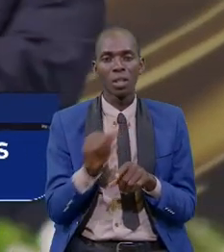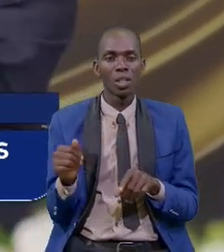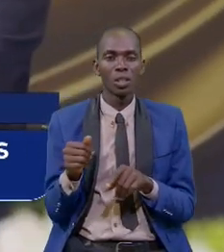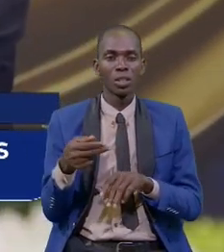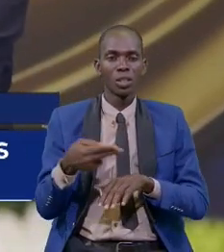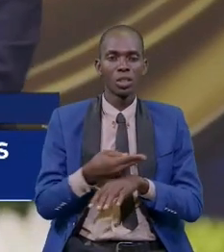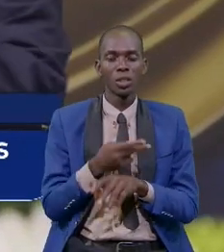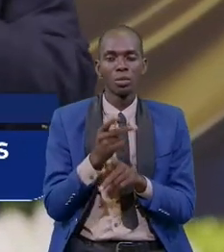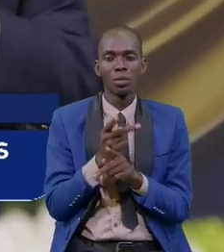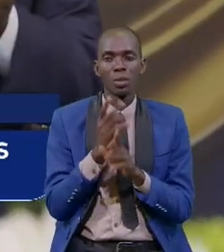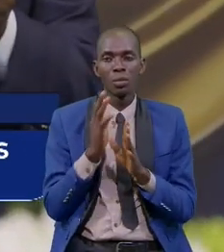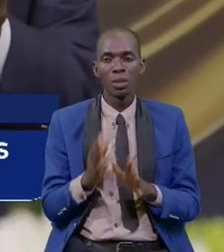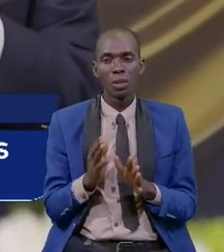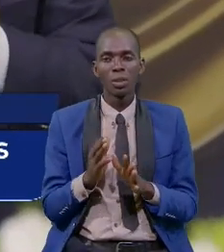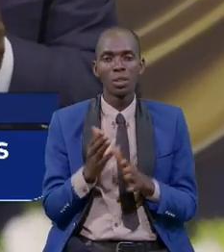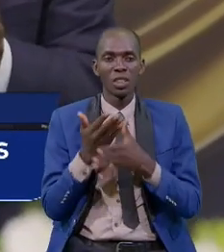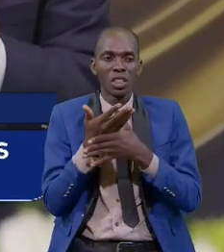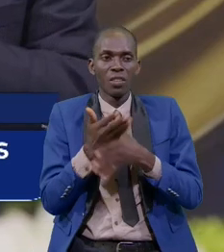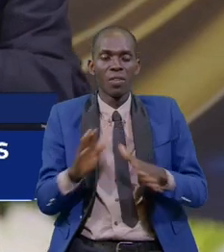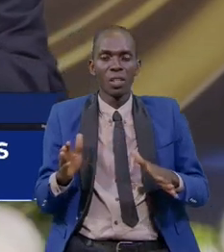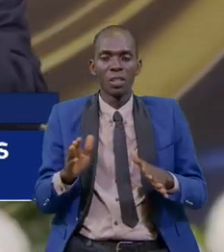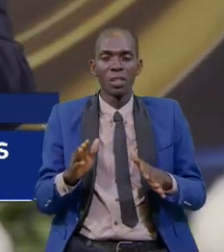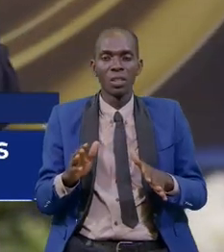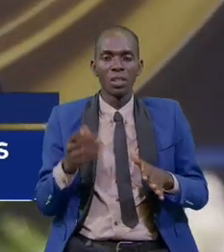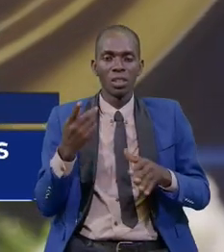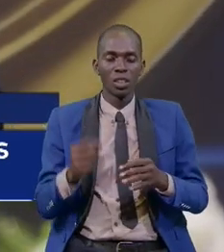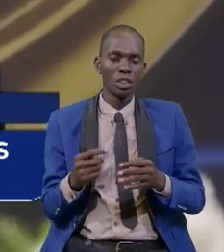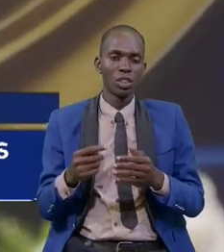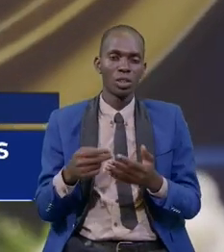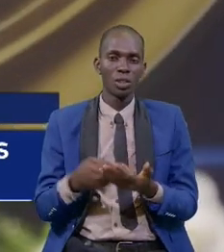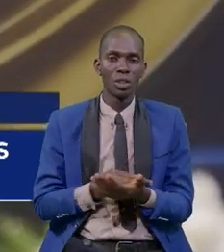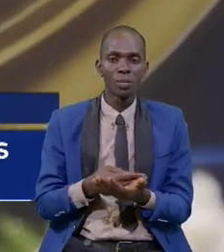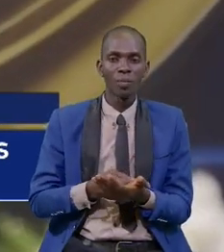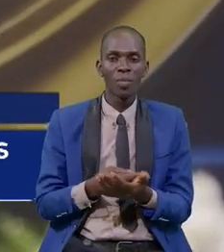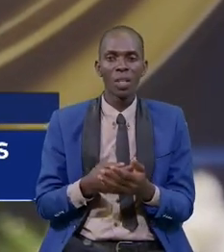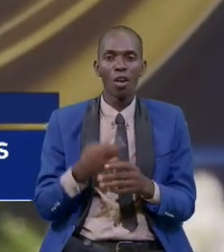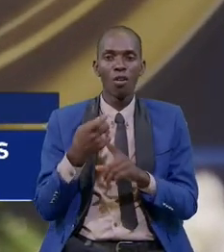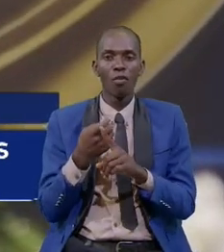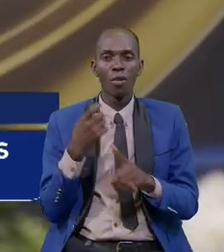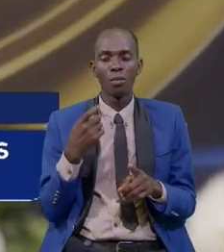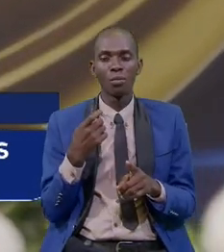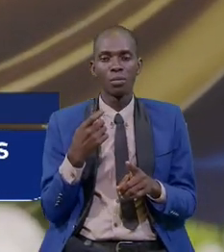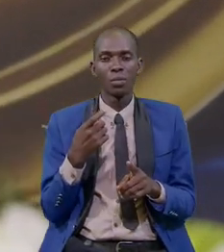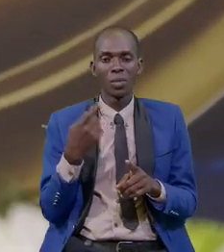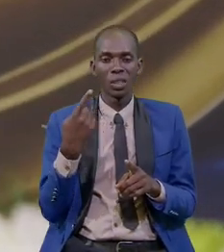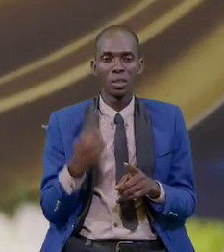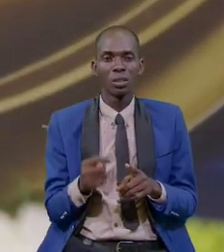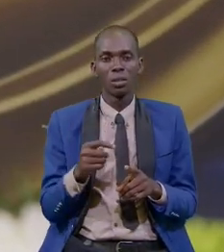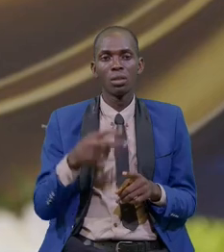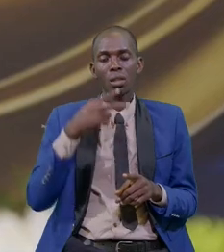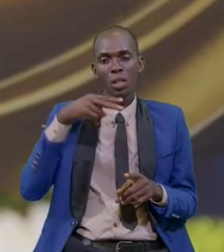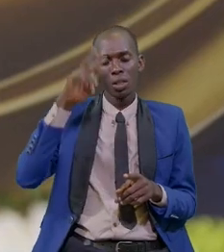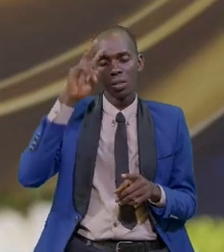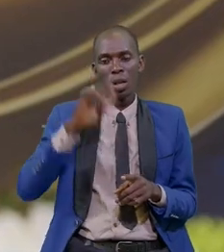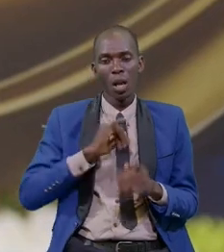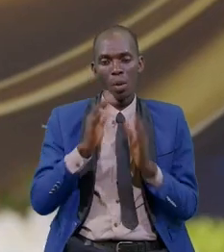berger sépare les brebis d'avec les boucs. Je prie que vous ne soyez pas un